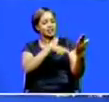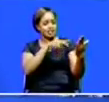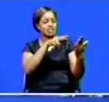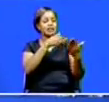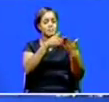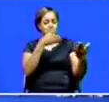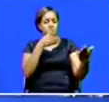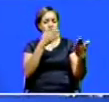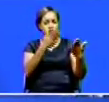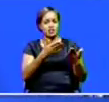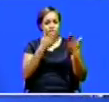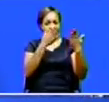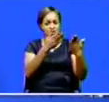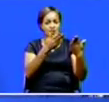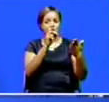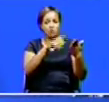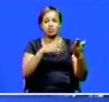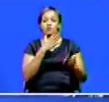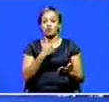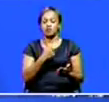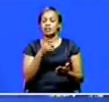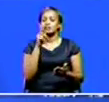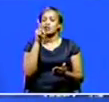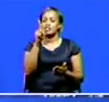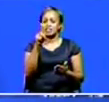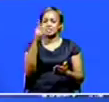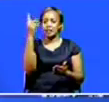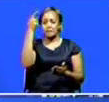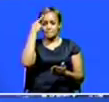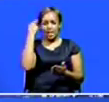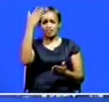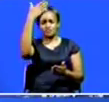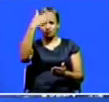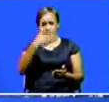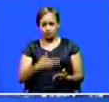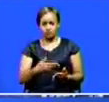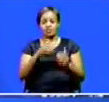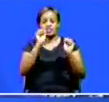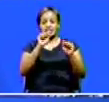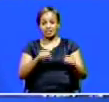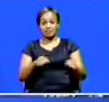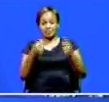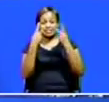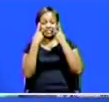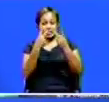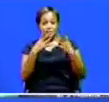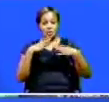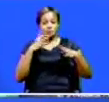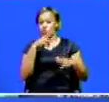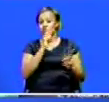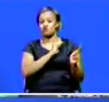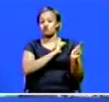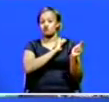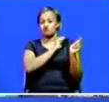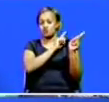zao. Huu ubao utaweza tu kushuhudiwa na watu ambao wanasafiri wakuje mahali hapa.